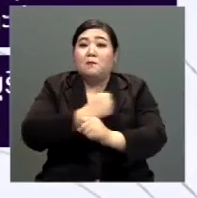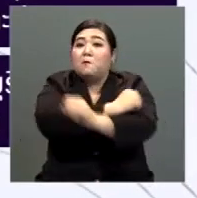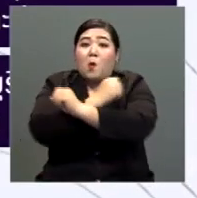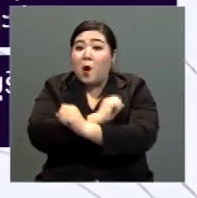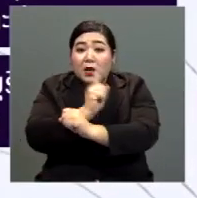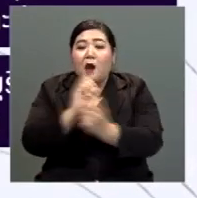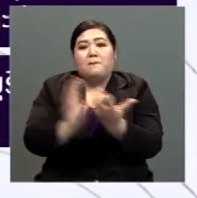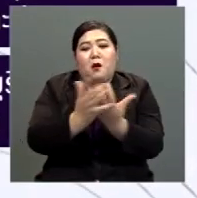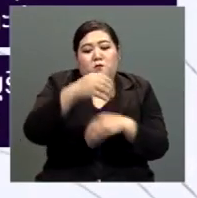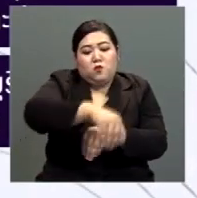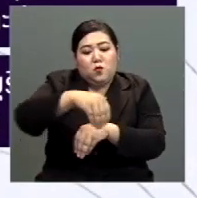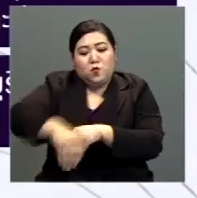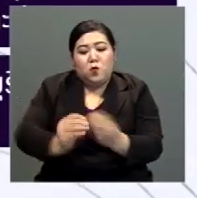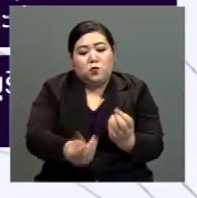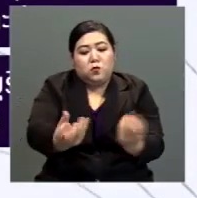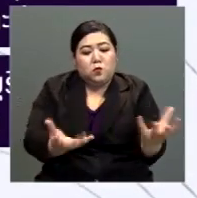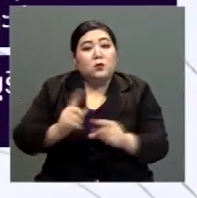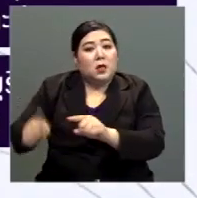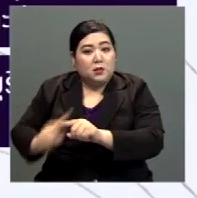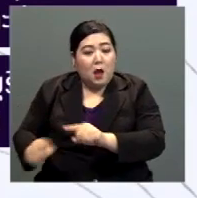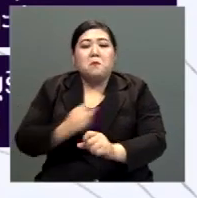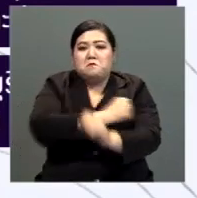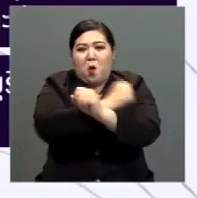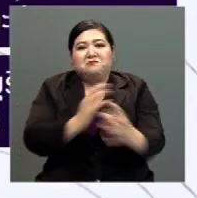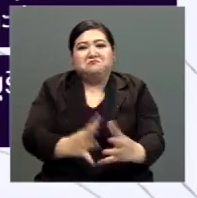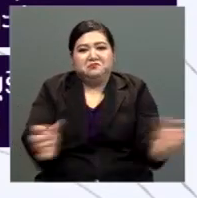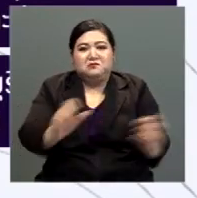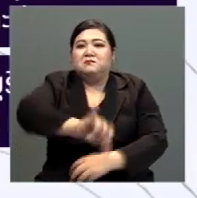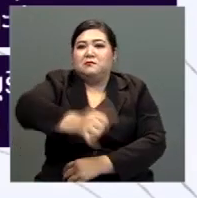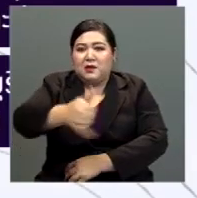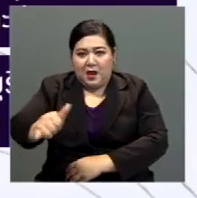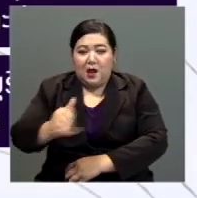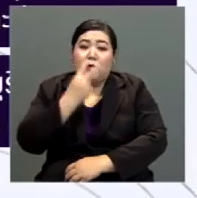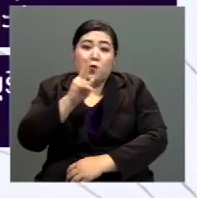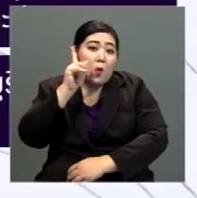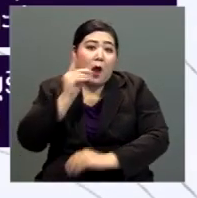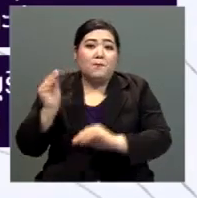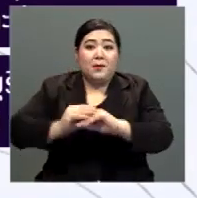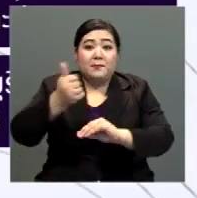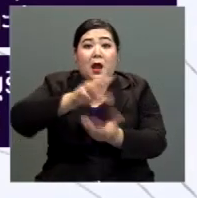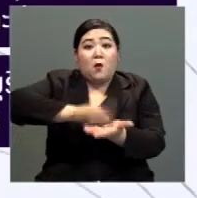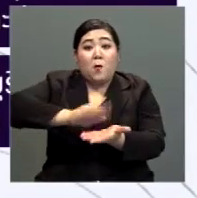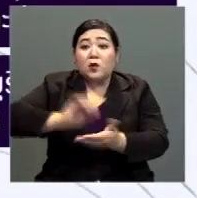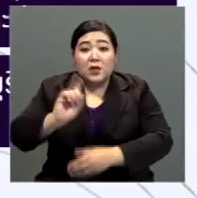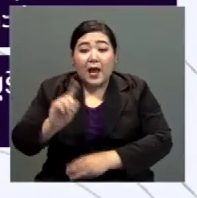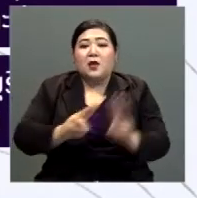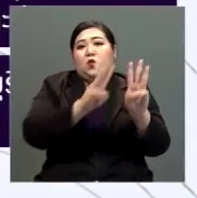ายที่จะเกิดต่อผลผลิตทางการเกษตรไว้ด้วยเข้าไปดูข้อมูลได้เพิ่มเติมที่เว็บไซต์ของกรมอุตุนิยมวิทยานะ